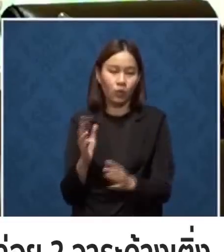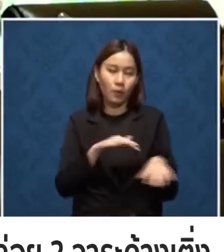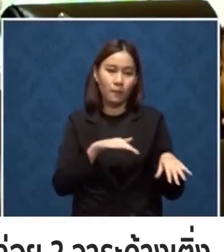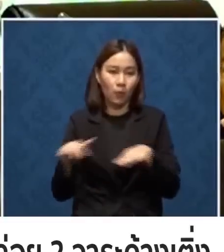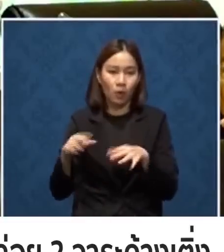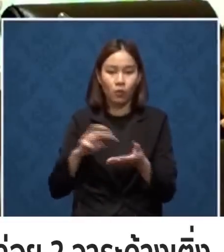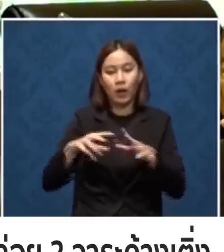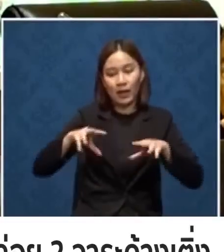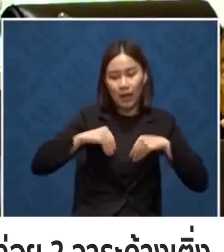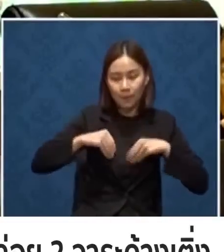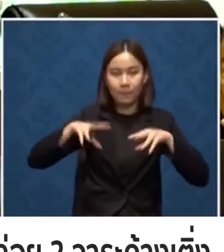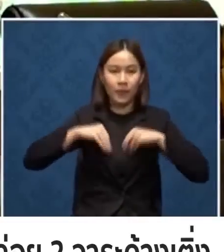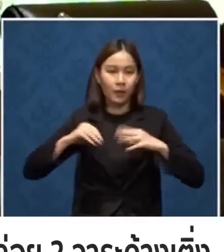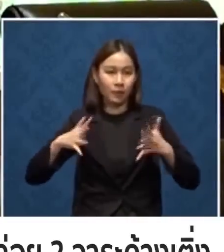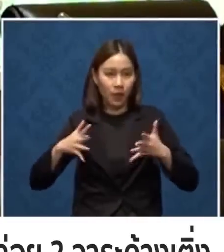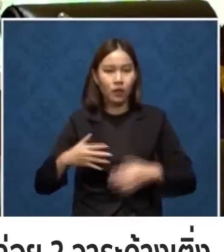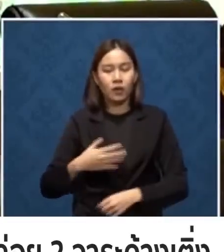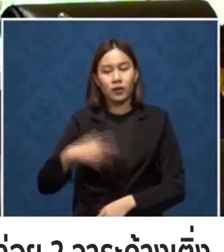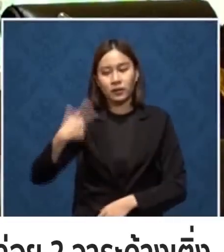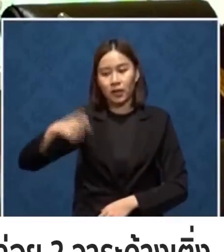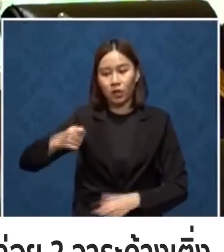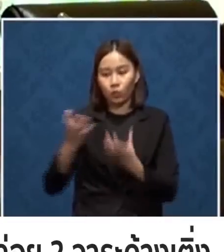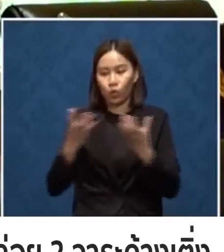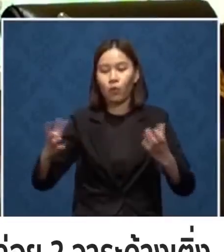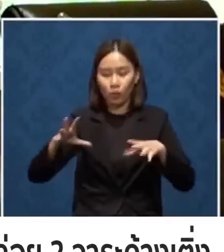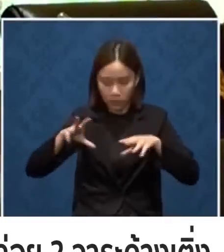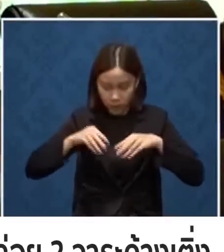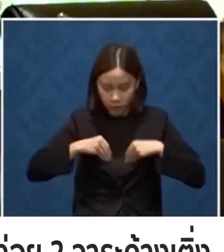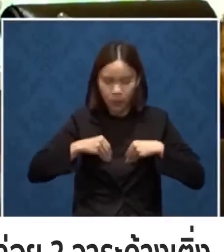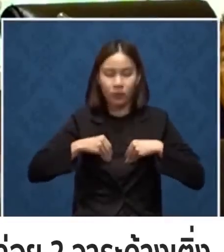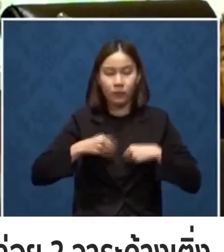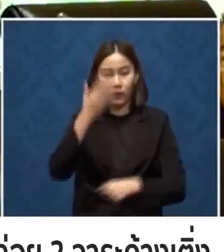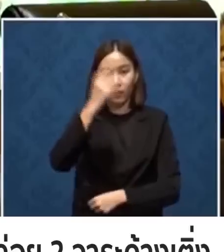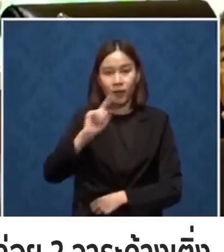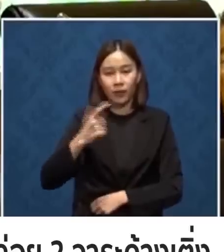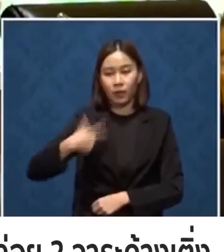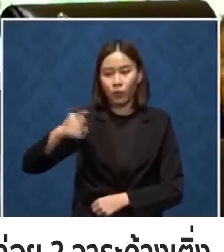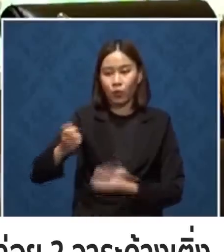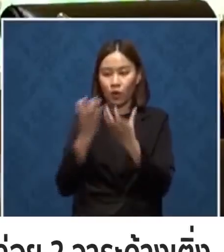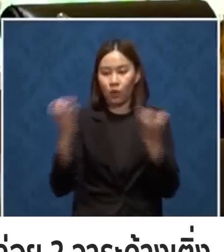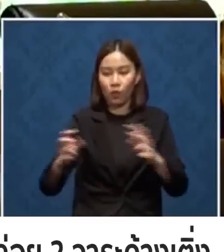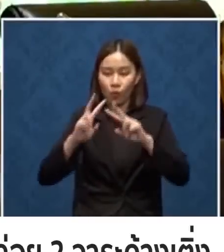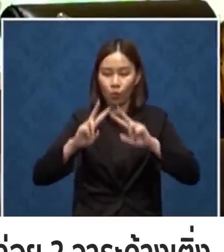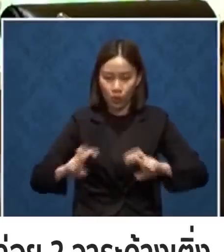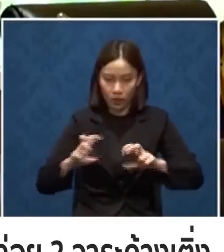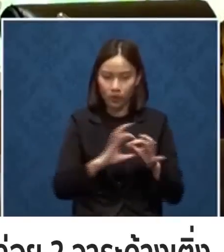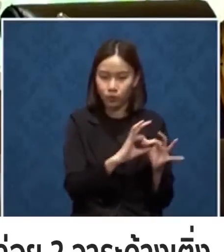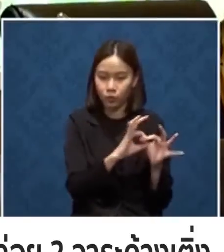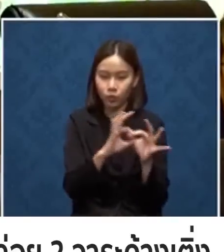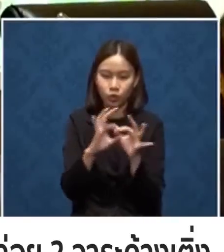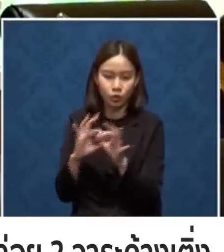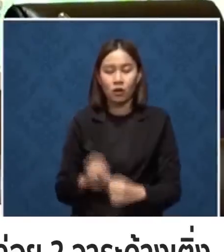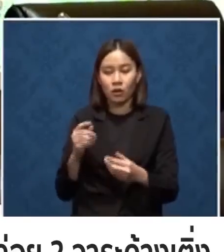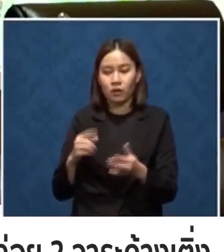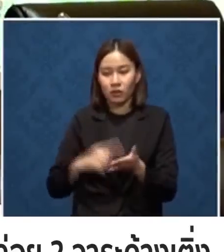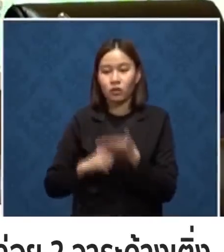รับหรือไม่รับผมน้อมรับคำวินิจฉัยศาลรัฐมนูลทุกประการเพราะคำวินิจฉัยศาลรัฐมนูลนั้นผูกพันทุกองค์กรรวมถึงรัฐสภาด้ว